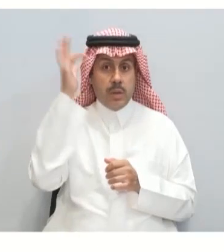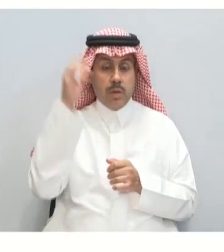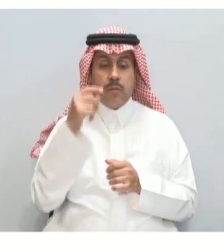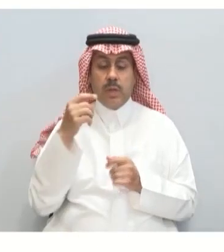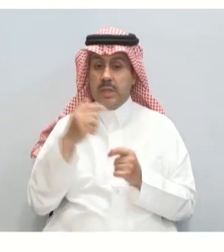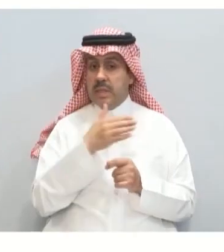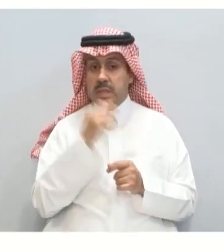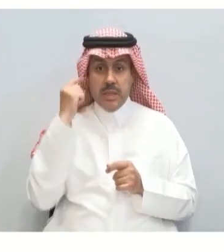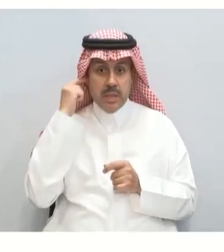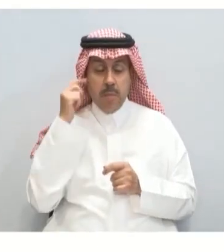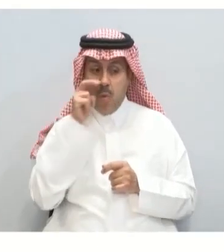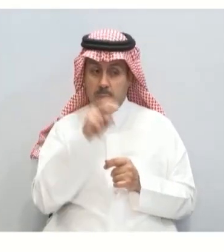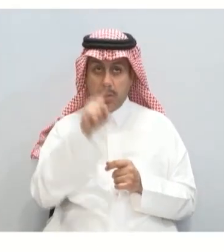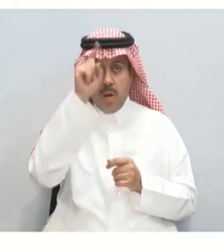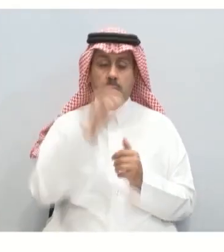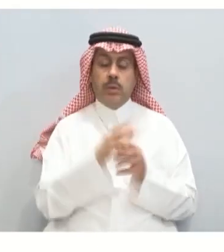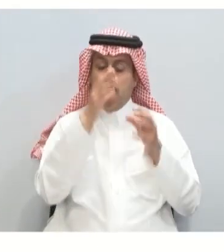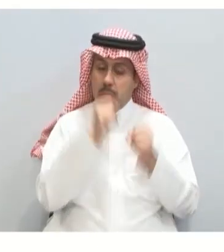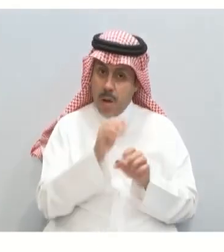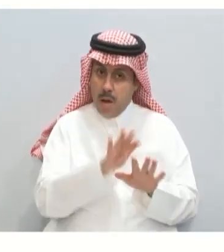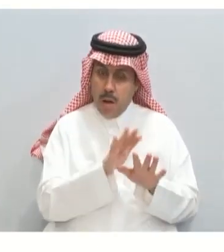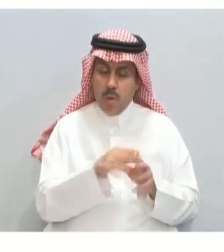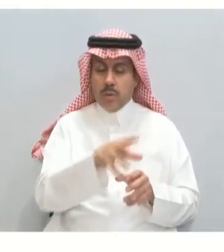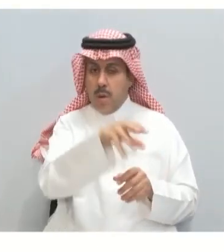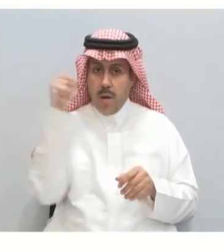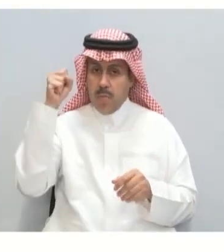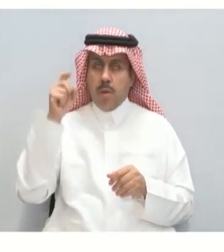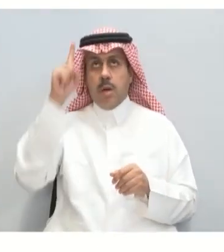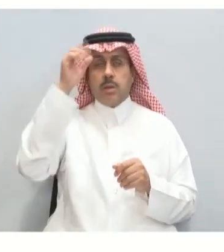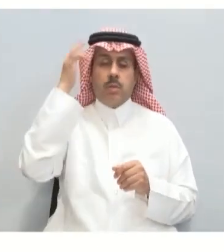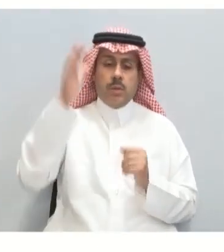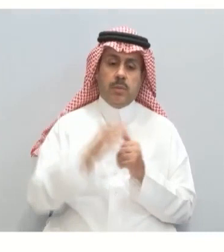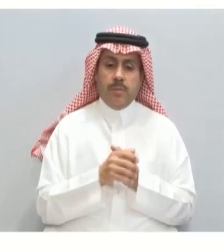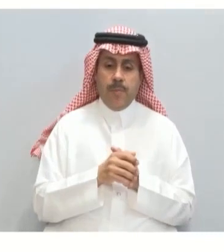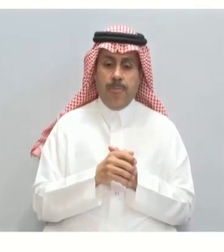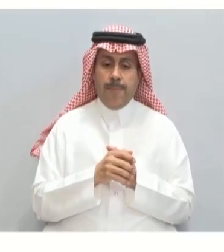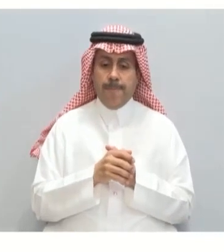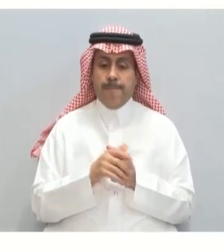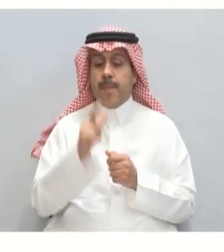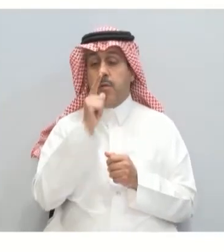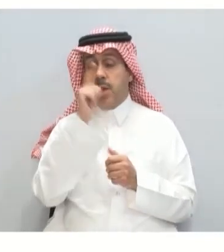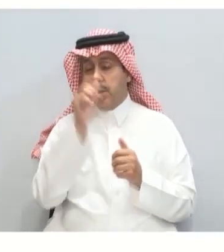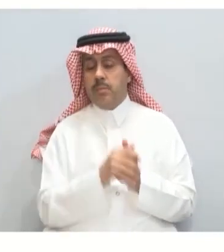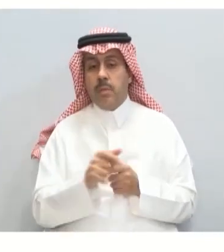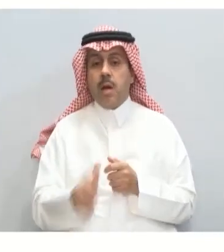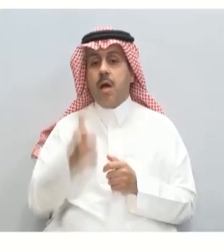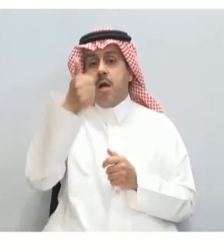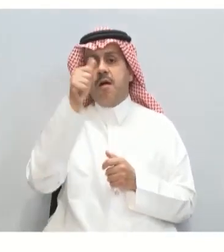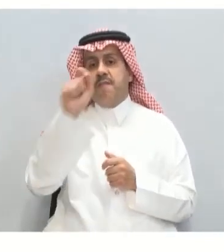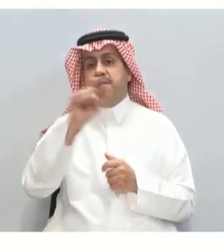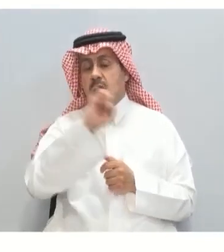اسماعكم وابصاركم ان شاء ابقاها وان شاء سلب بها وفي قوله تعالى افلا